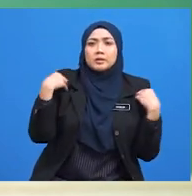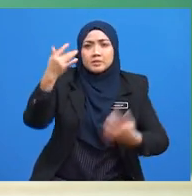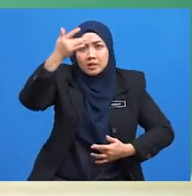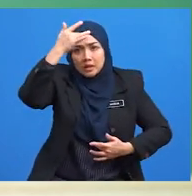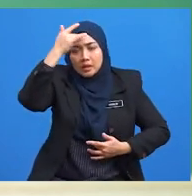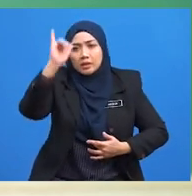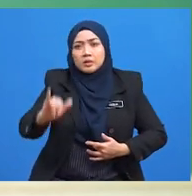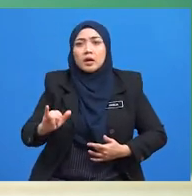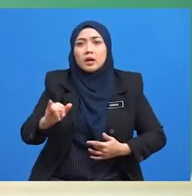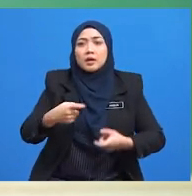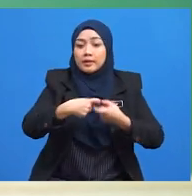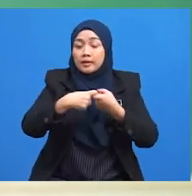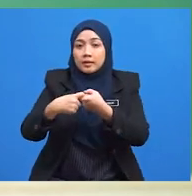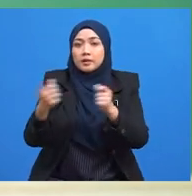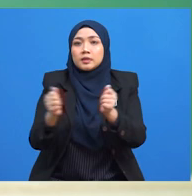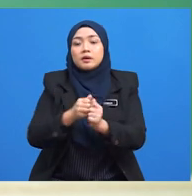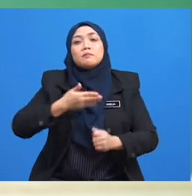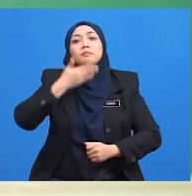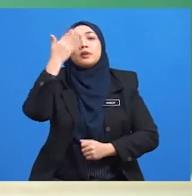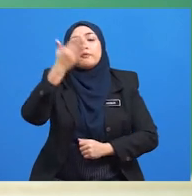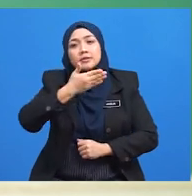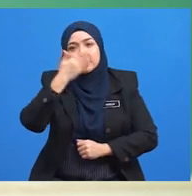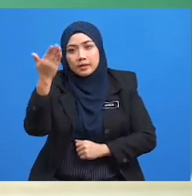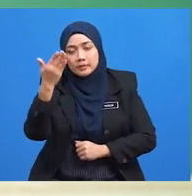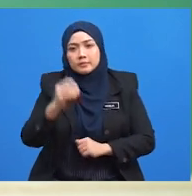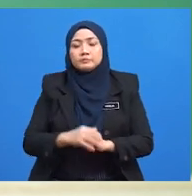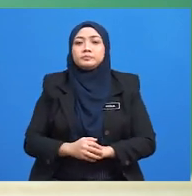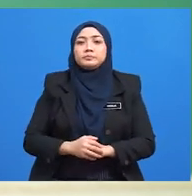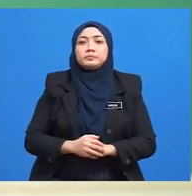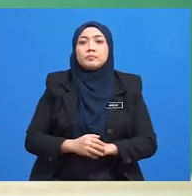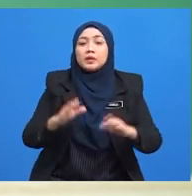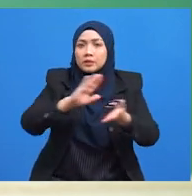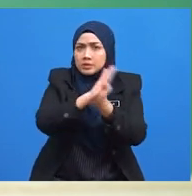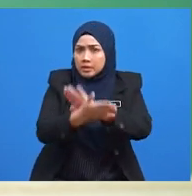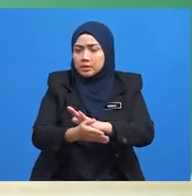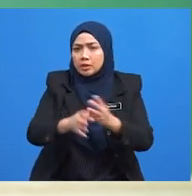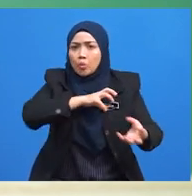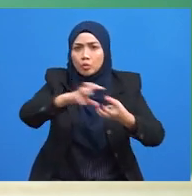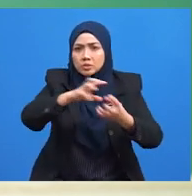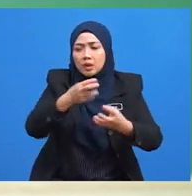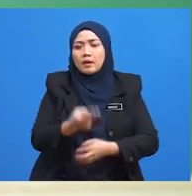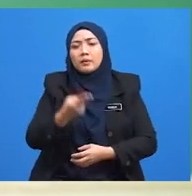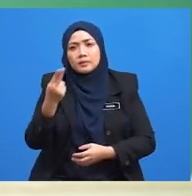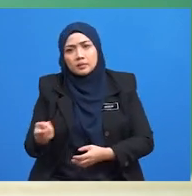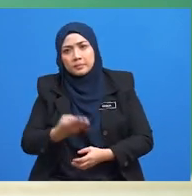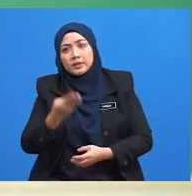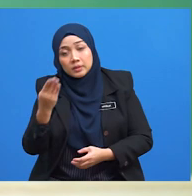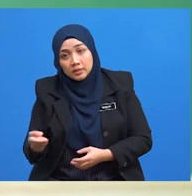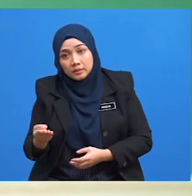dengan pernafasan. Selain itu, berlakunya kerosakan harta benda seperti rumah turut